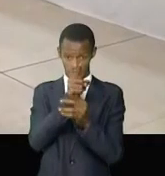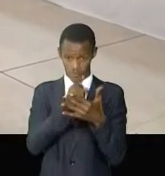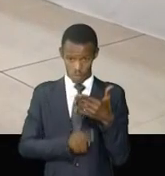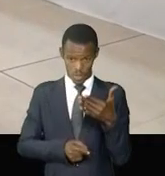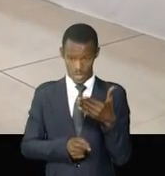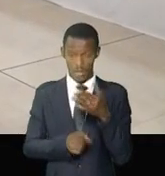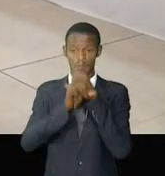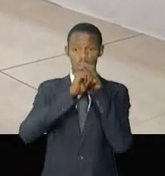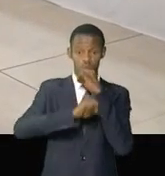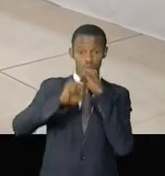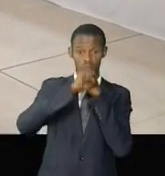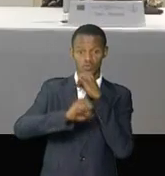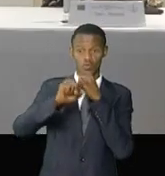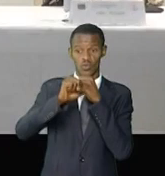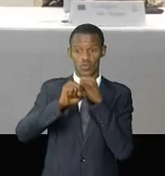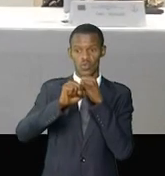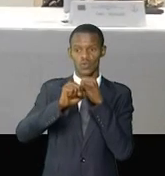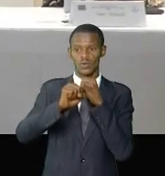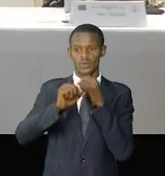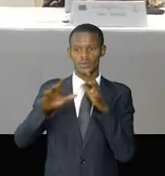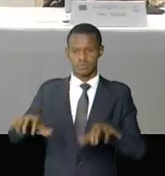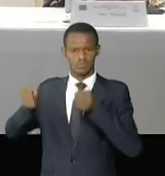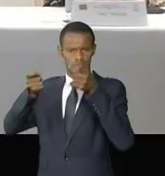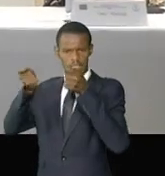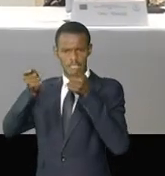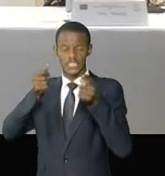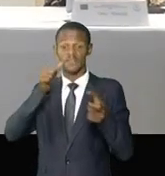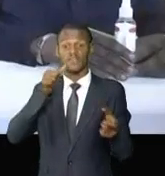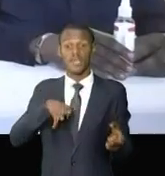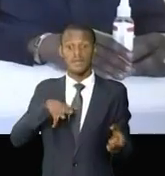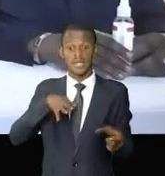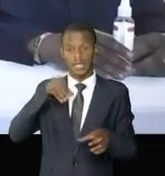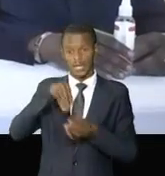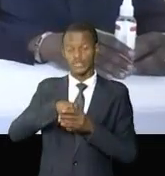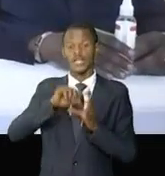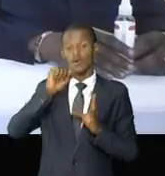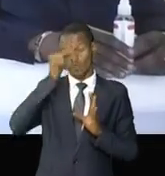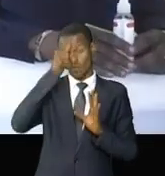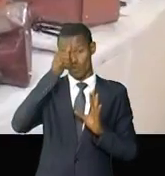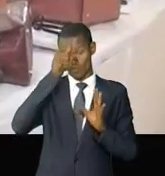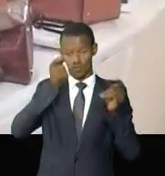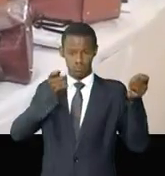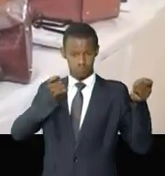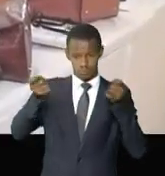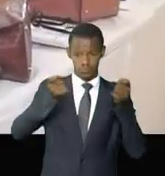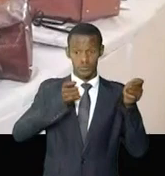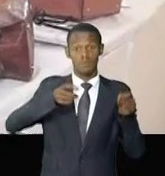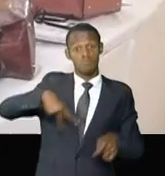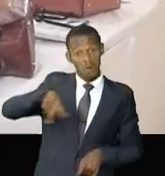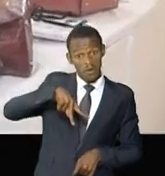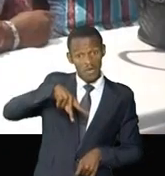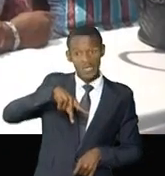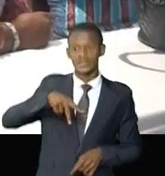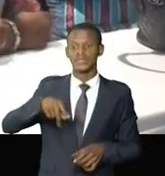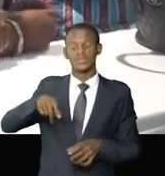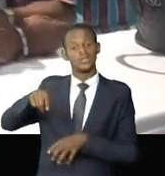travers une échelle graduelle les leaderships féminins dans la gouvernance provinciale et locale en allant plus loin, assurer la défense des droits de la